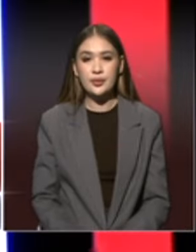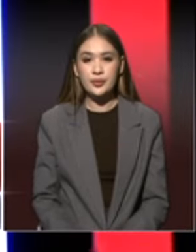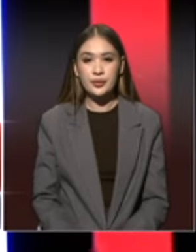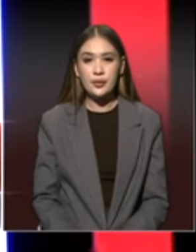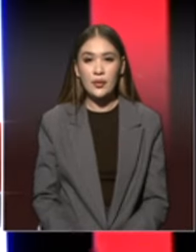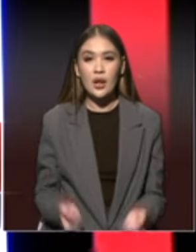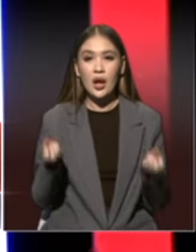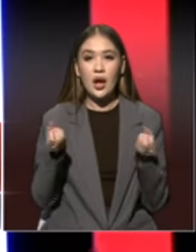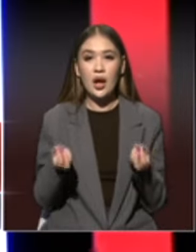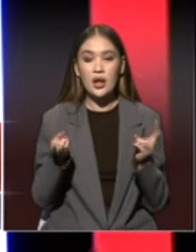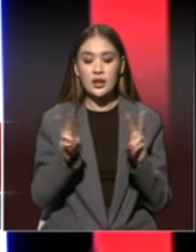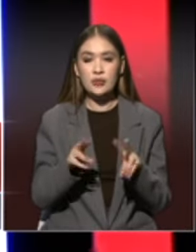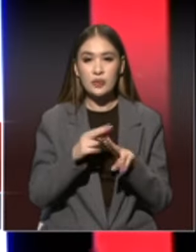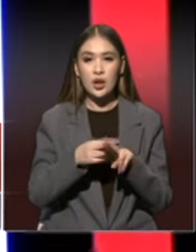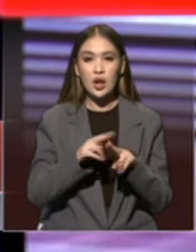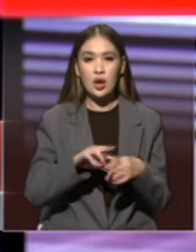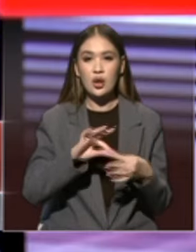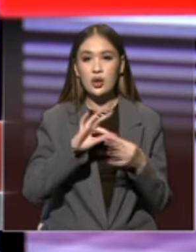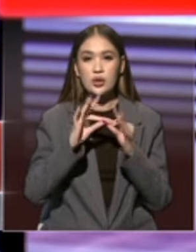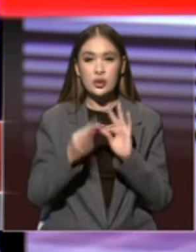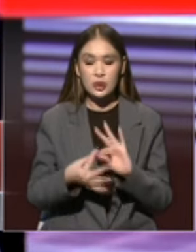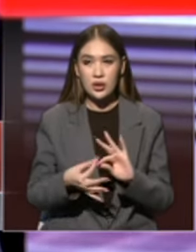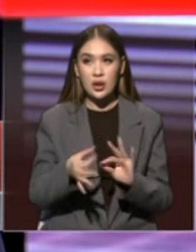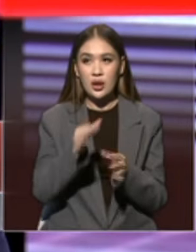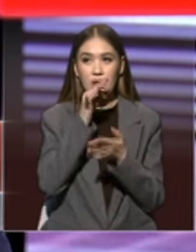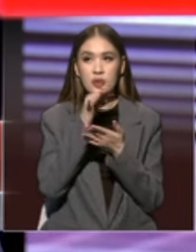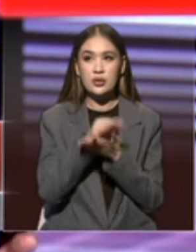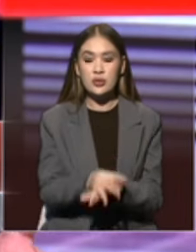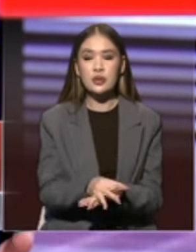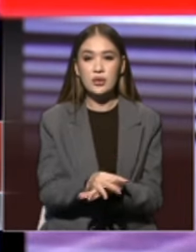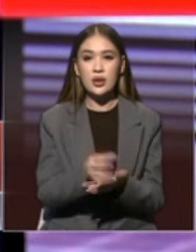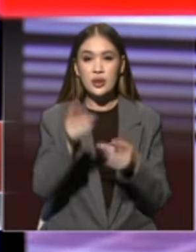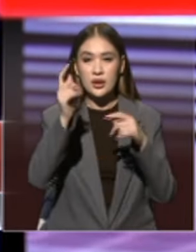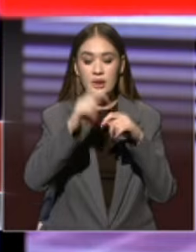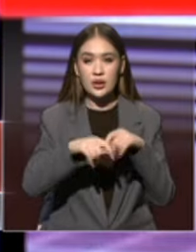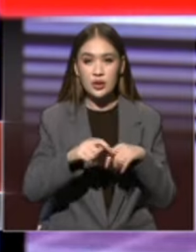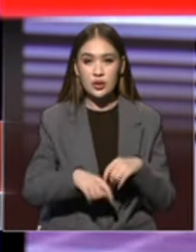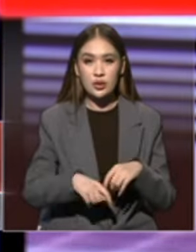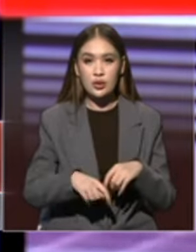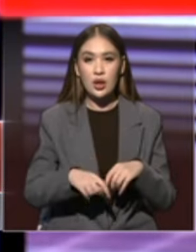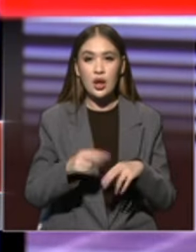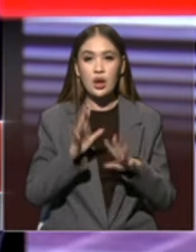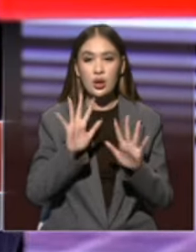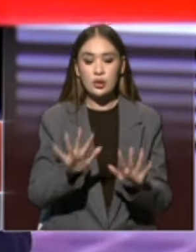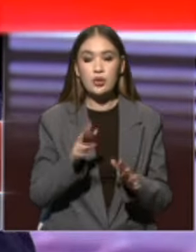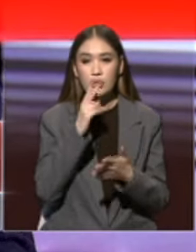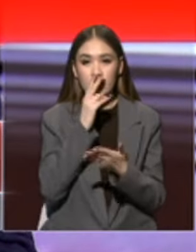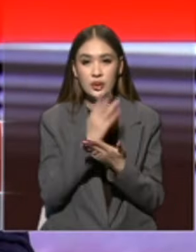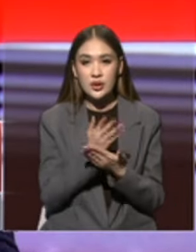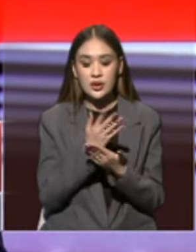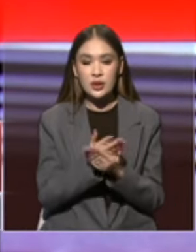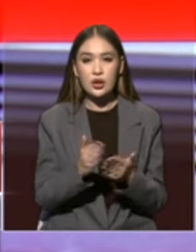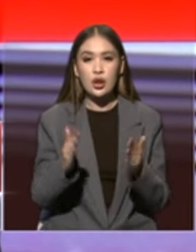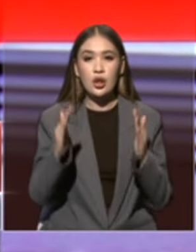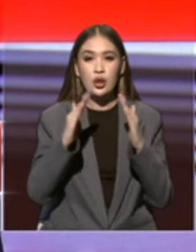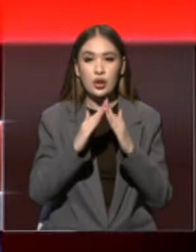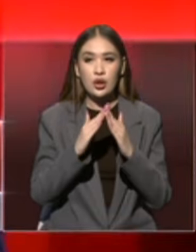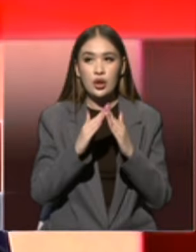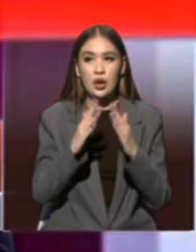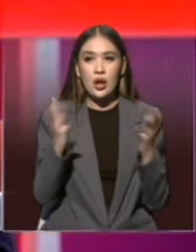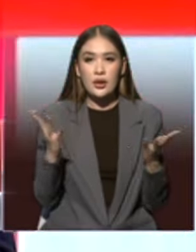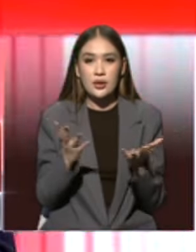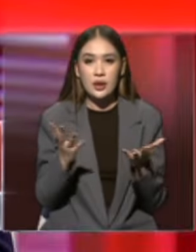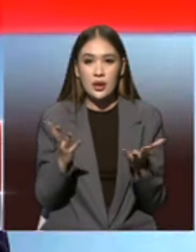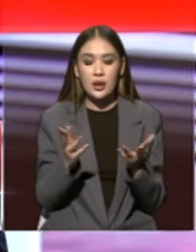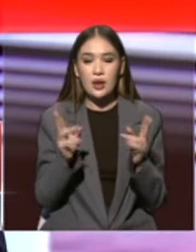Ол арнайы қорытындысын шығарады, ол маман сол техникалық тексеру нәтижесінде ол көрсетеді, анау тұрғын үй қандай